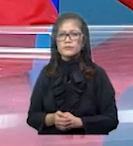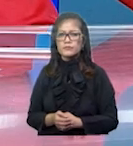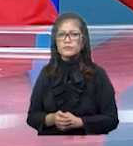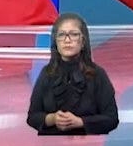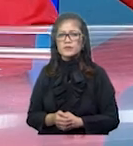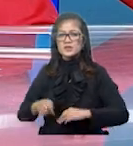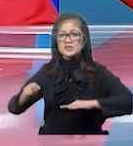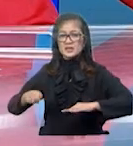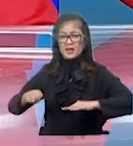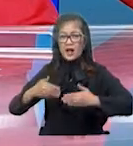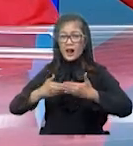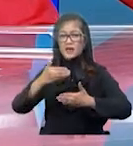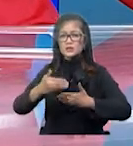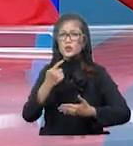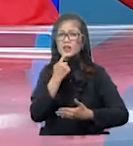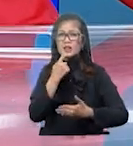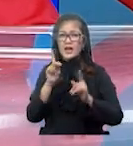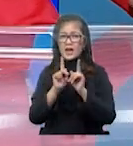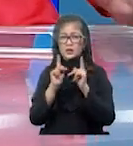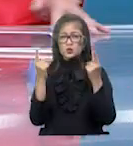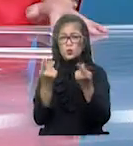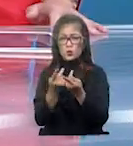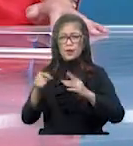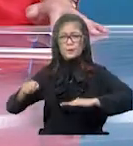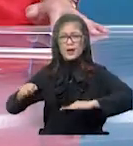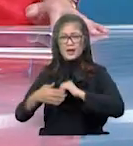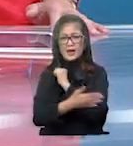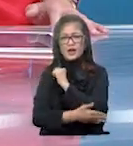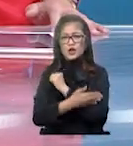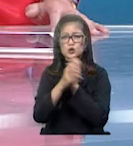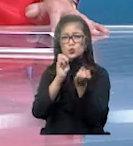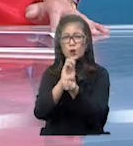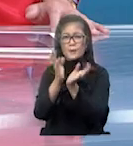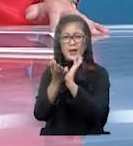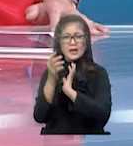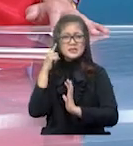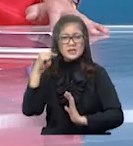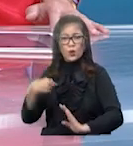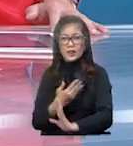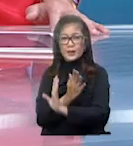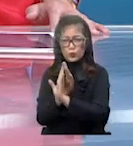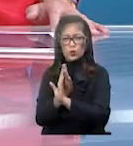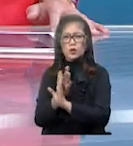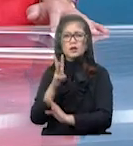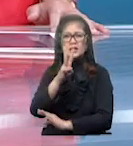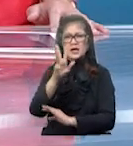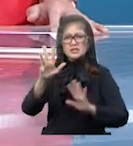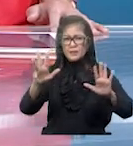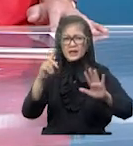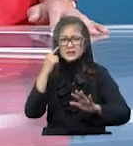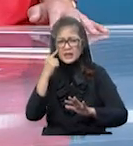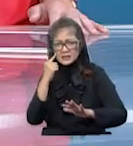sidang lanjutan tragedi Kanjuruhan digelar di Pengadilan Negeri Surabaya Jawa Timur menghadirkan 39 saksi